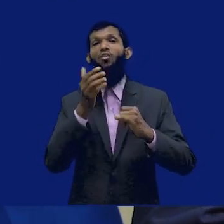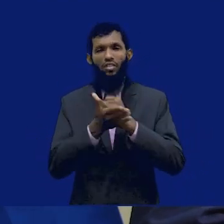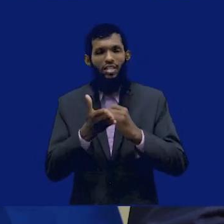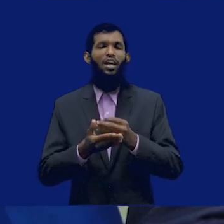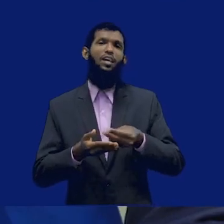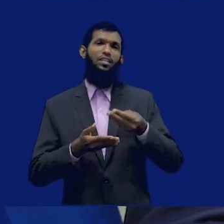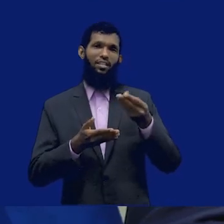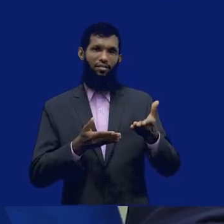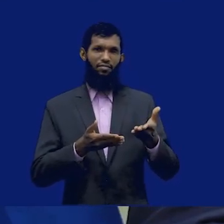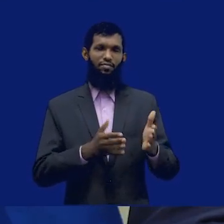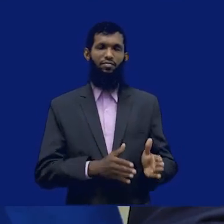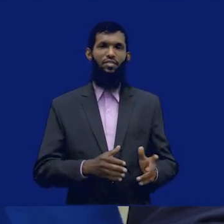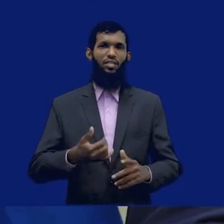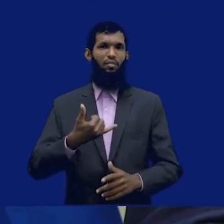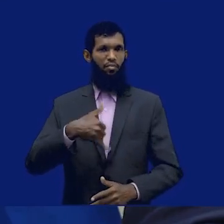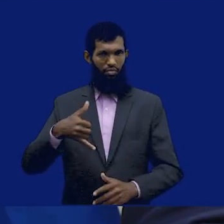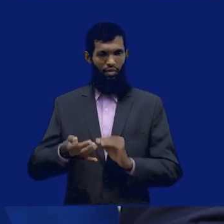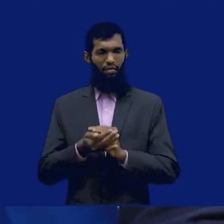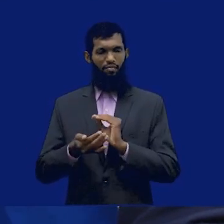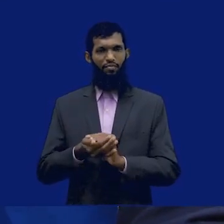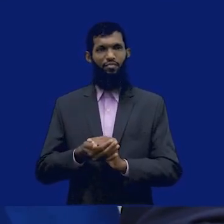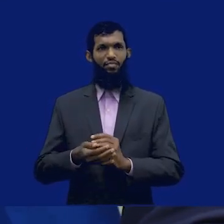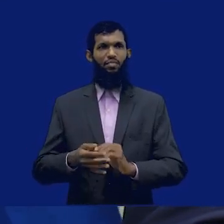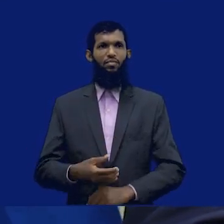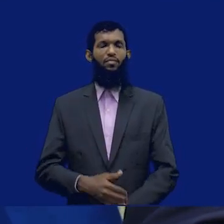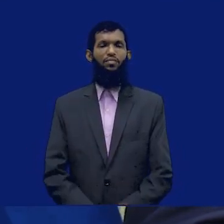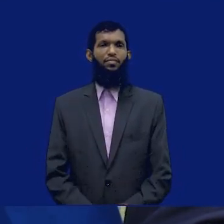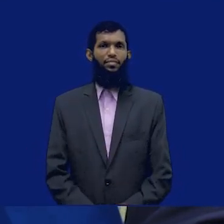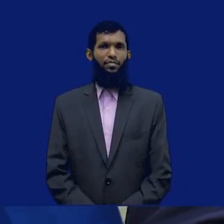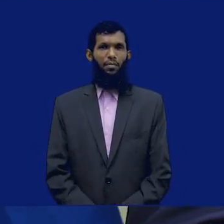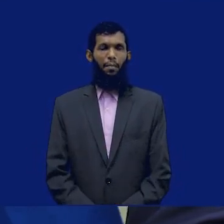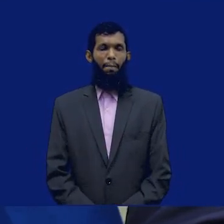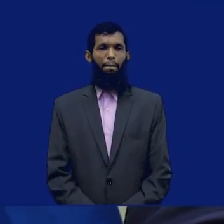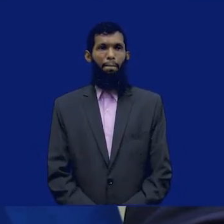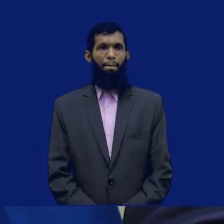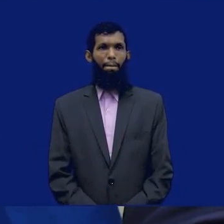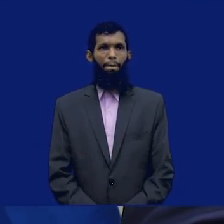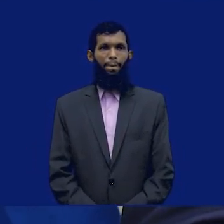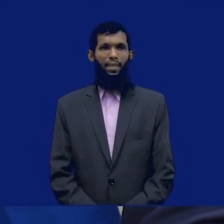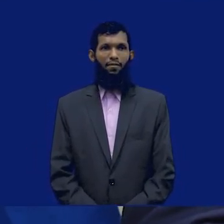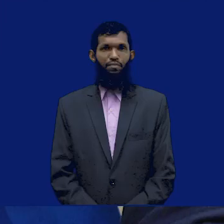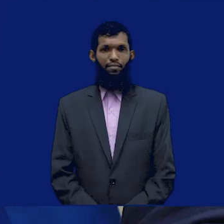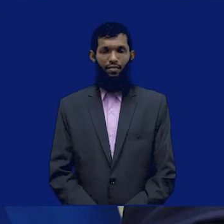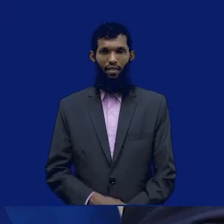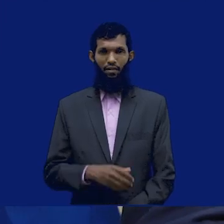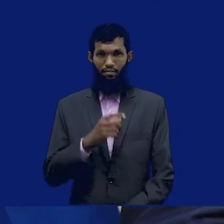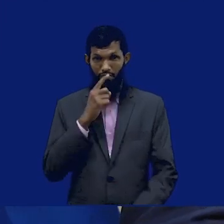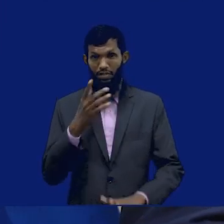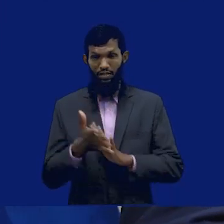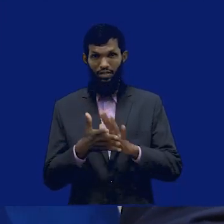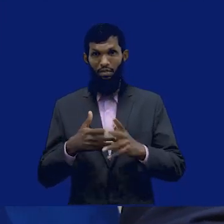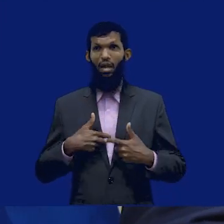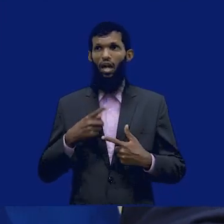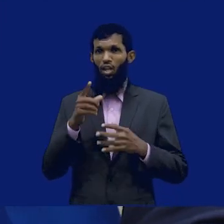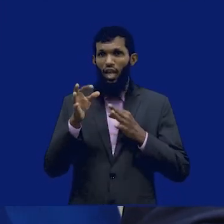mentioned الَّذِينَ يُقِيمُونَ الصَّلَاةَ وَيُؤْتُونَ الزَّكَاةَ وَهُمْ بِالْآخِرَةِ هُمْ يُوقِنُونَ. Allah